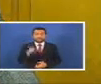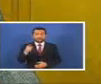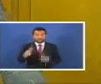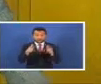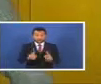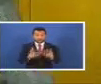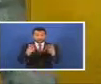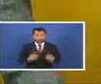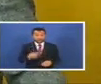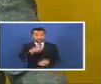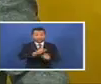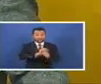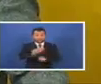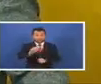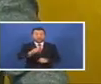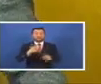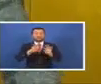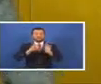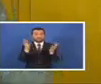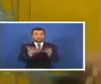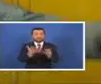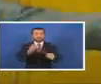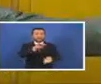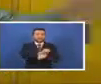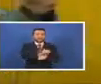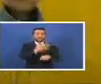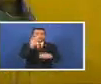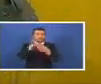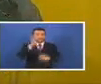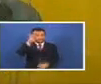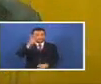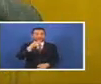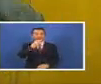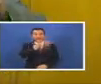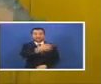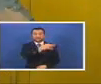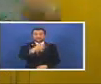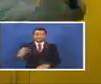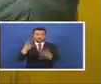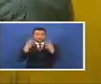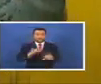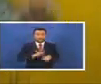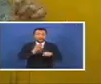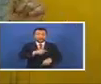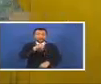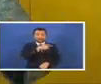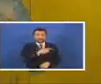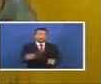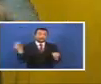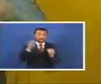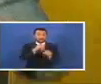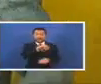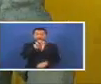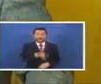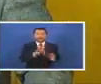Burada olan zulme, kuşatmaya, tecrite ve insanları habersiz bırakmaya, oranın akıbeti hakkında